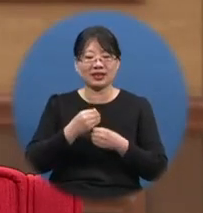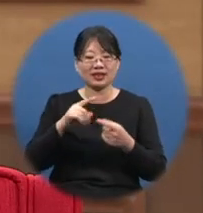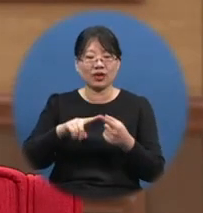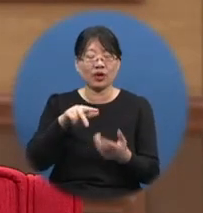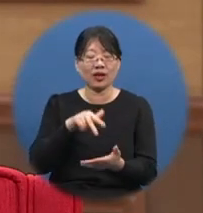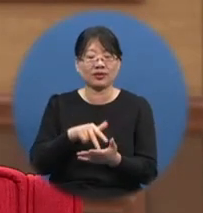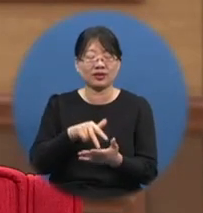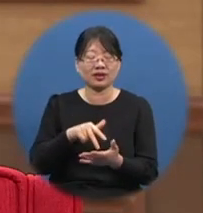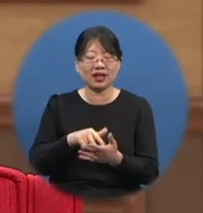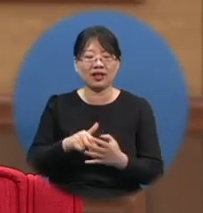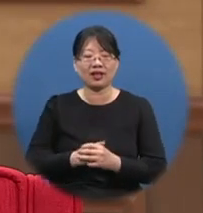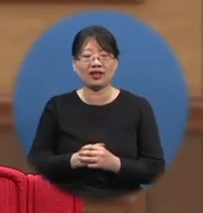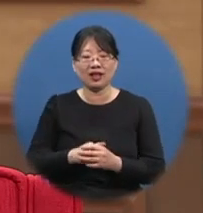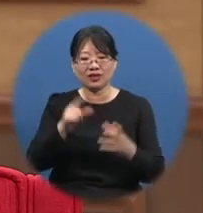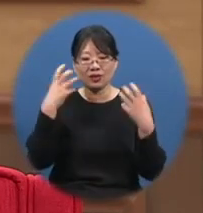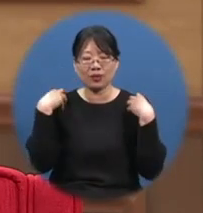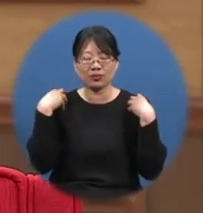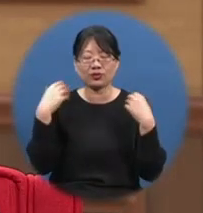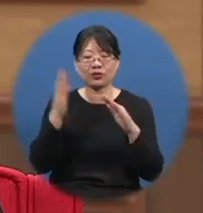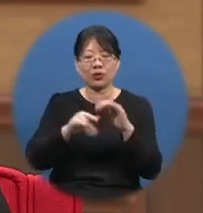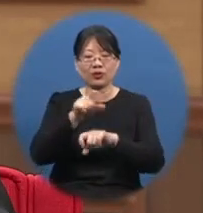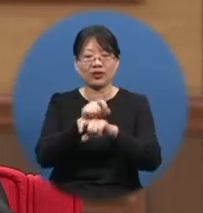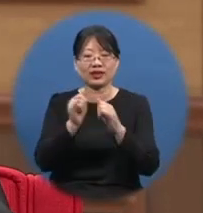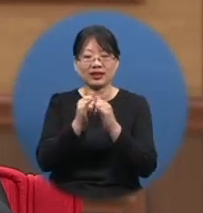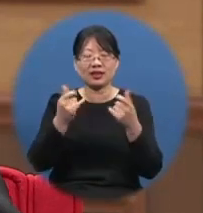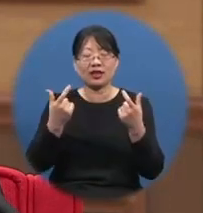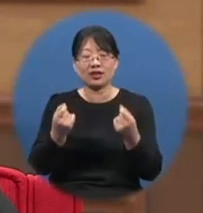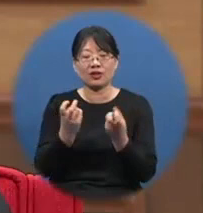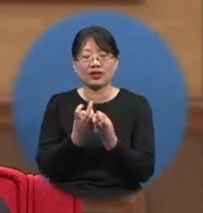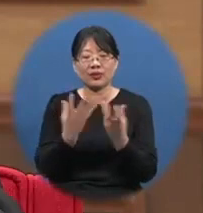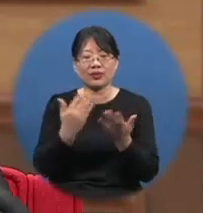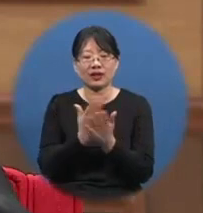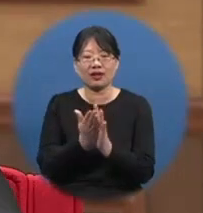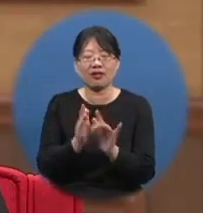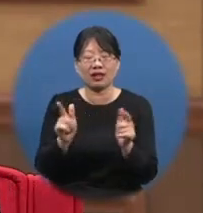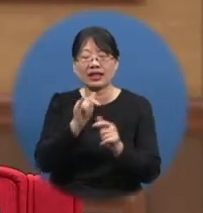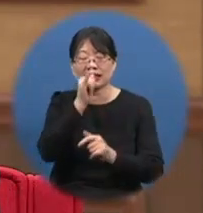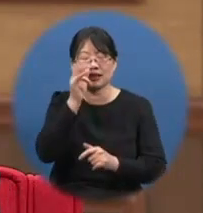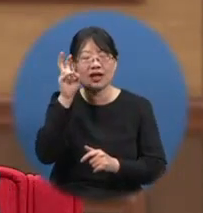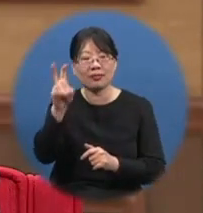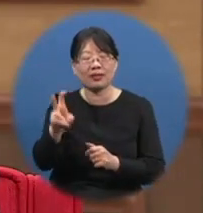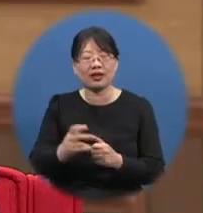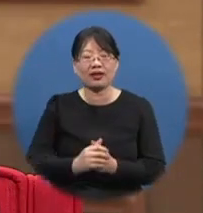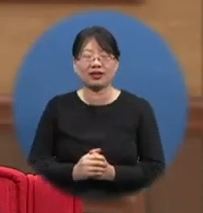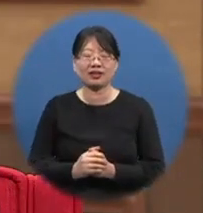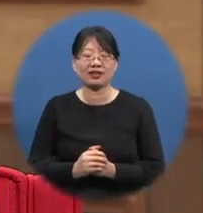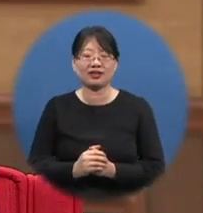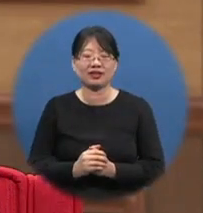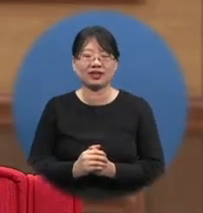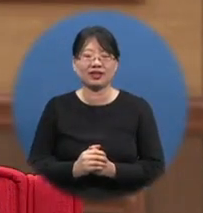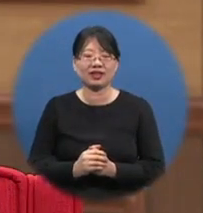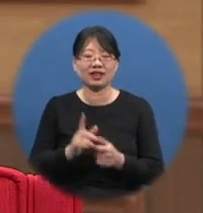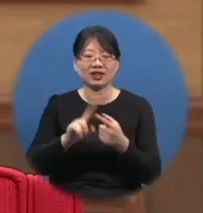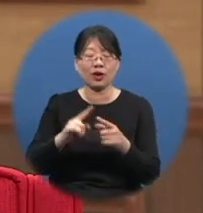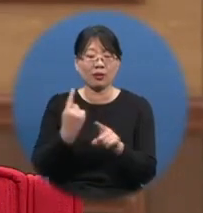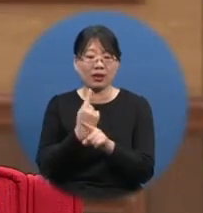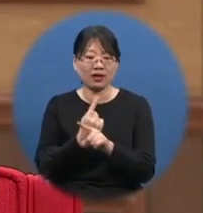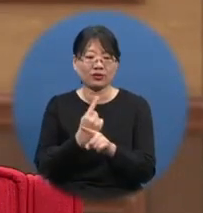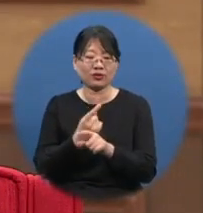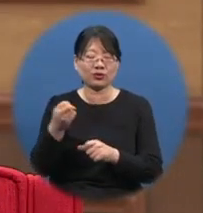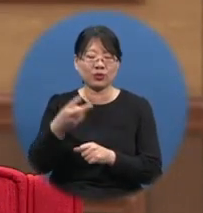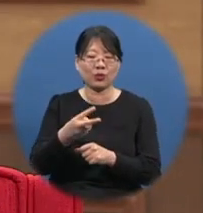쪽에 정부 부처 공무원들이 이제 그럴 수밖에 없는 맞다. 여러 가지 또 있지 않습니까? 그래서 이걸